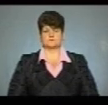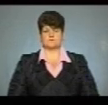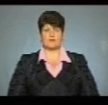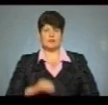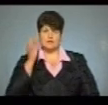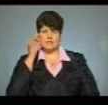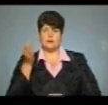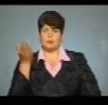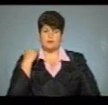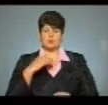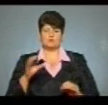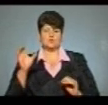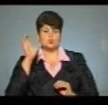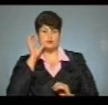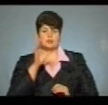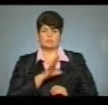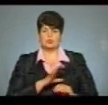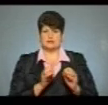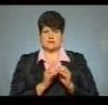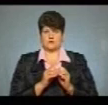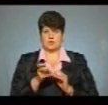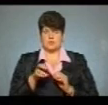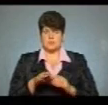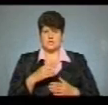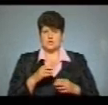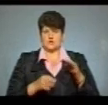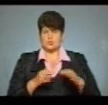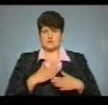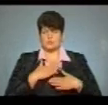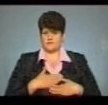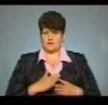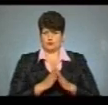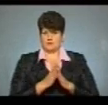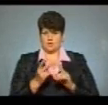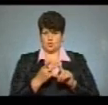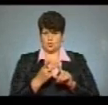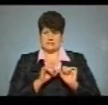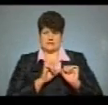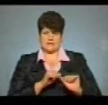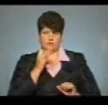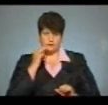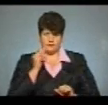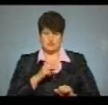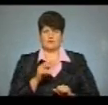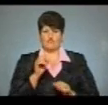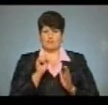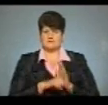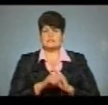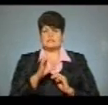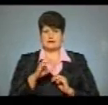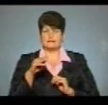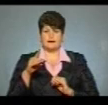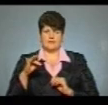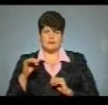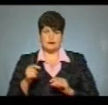Нагадаю, на попередньому слуханні, яке відбулося 10 липня, суд задовольнив клопотання другого захисника обвинуваченого у вбивстві Сергія Терендеха і надав